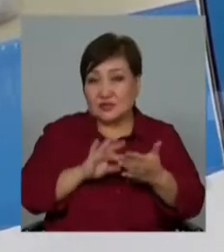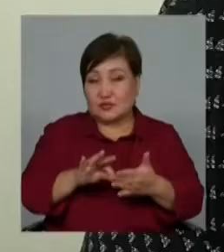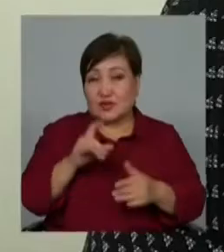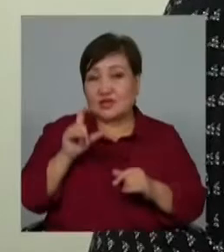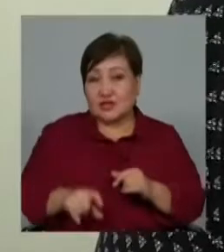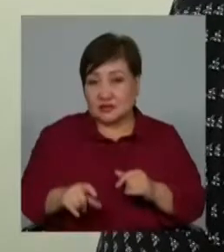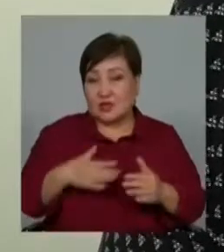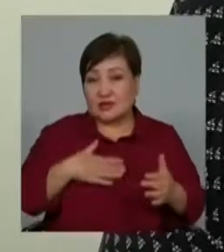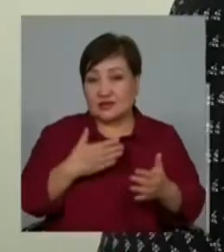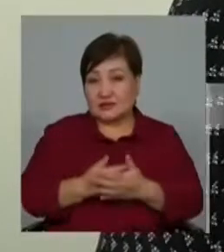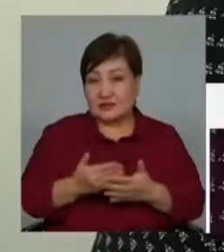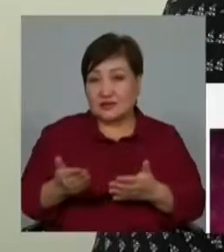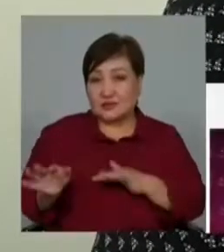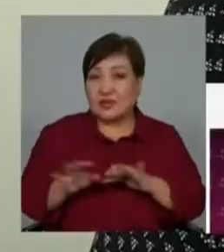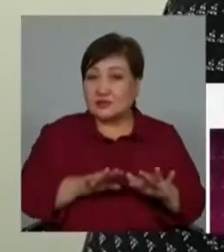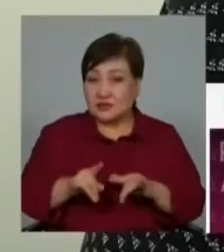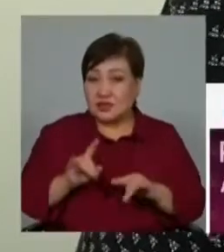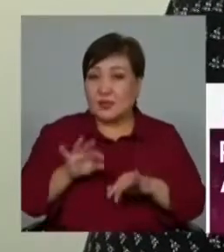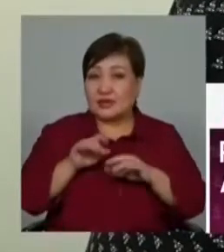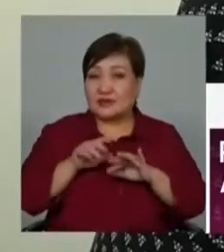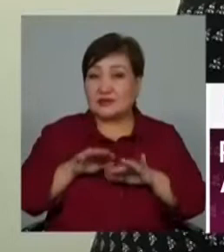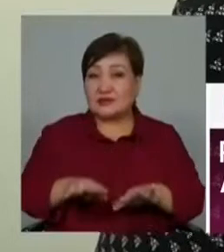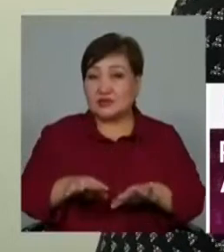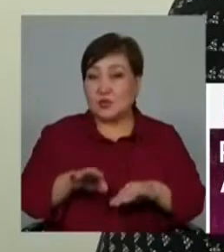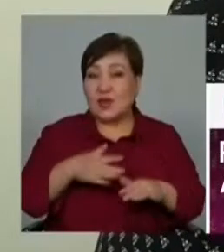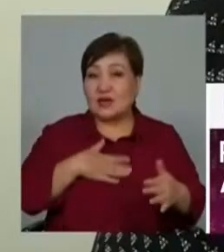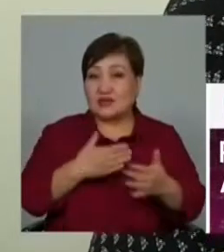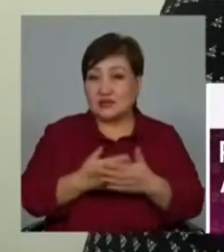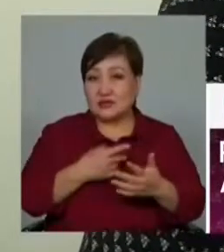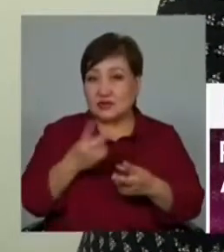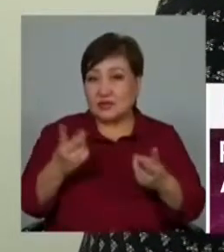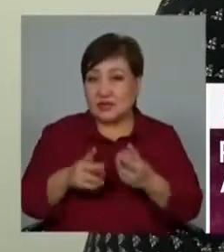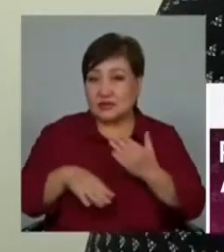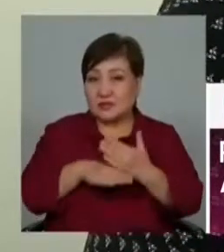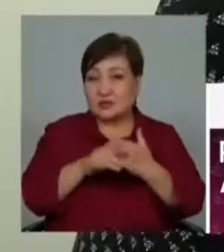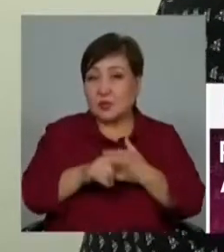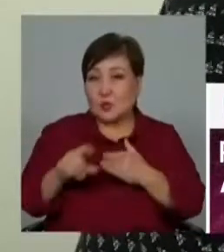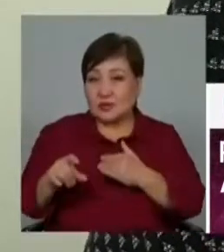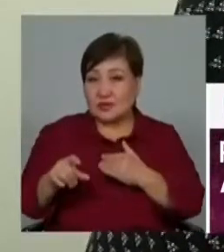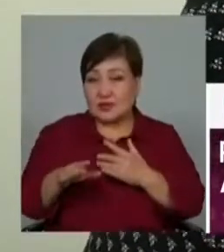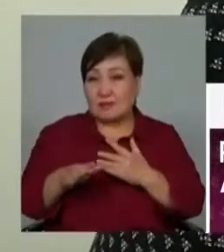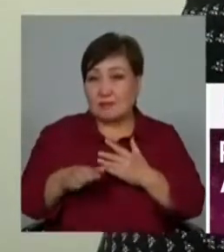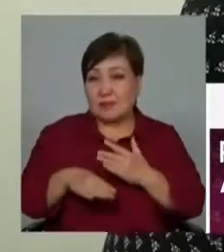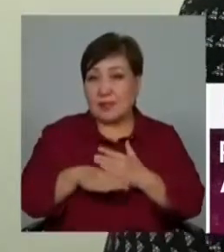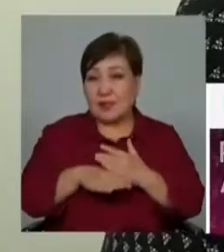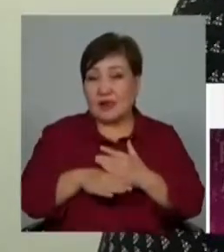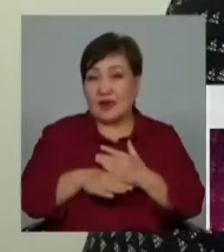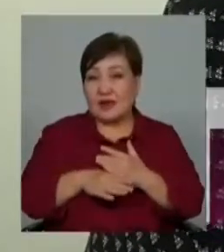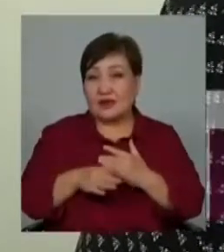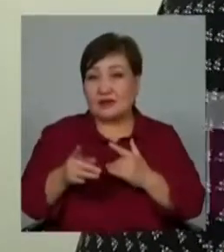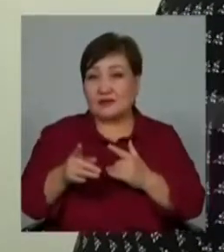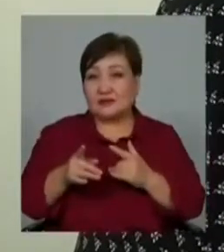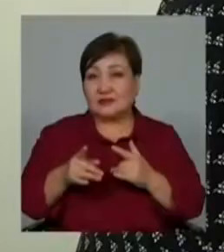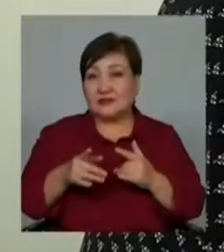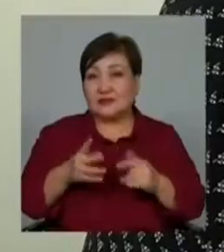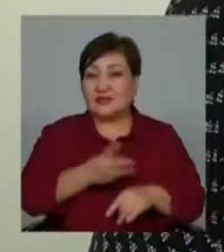И для того, чтобы этот процесс шел активнее, мы благодаря нашим спонсорам проводим лотерею, вот, чтобы стимулировать.